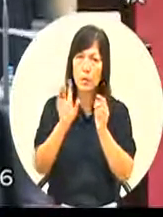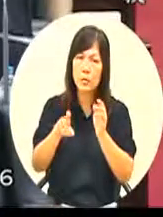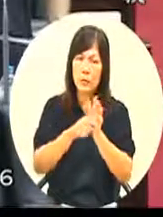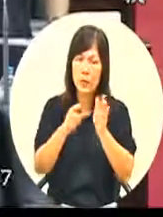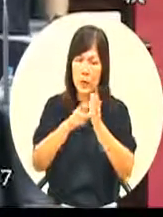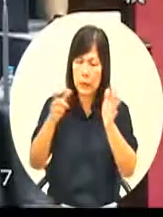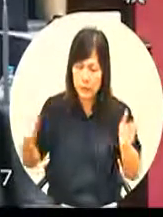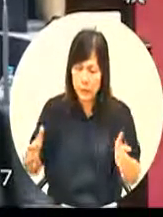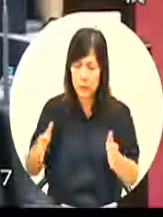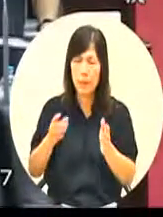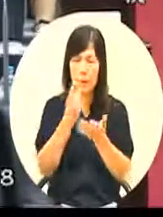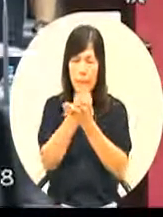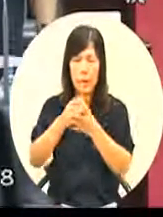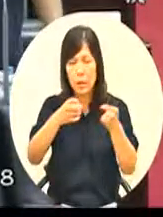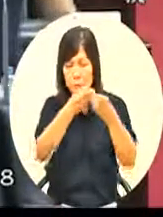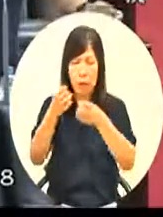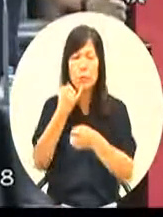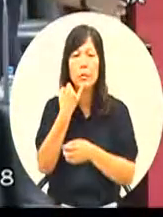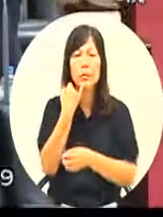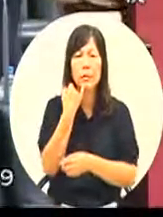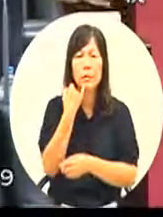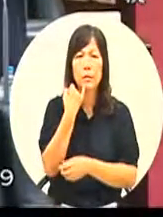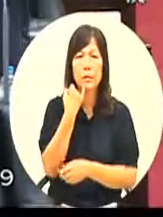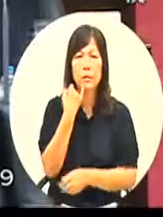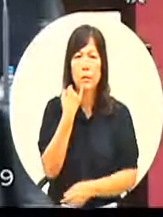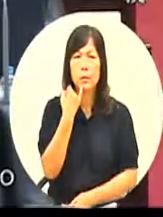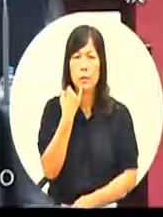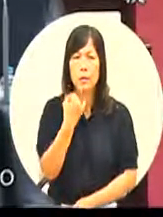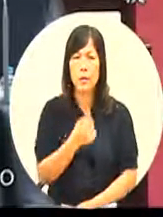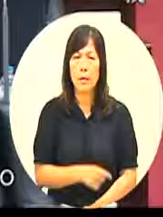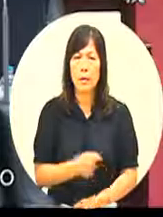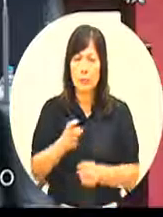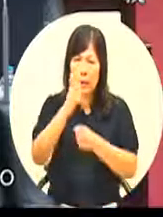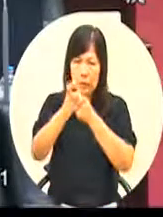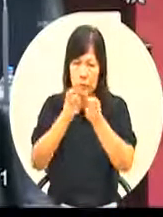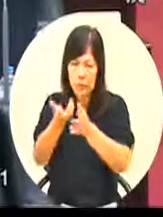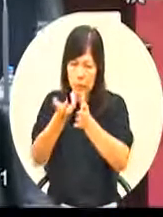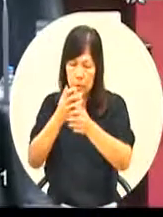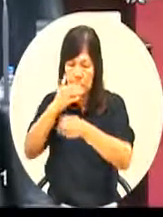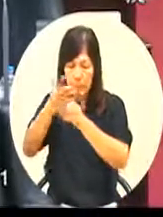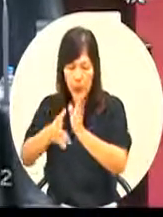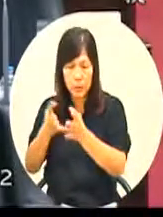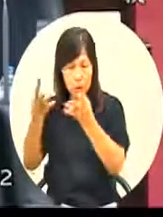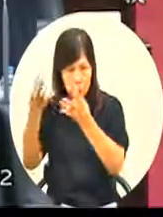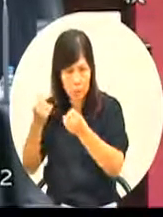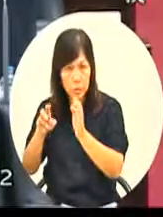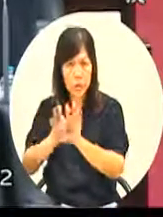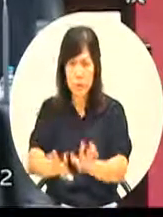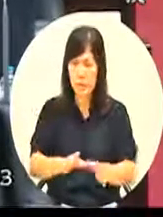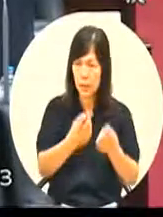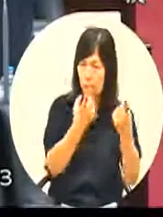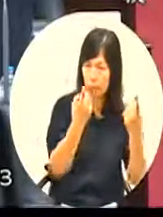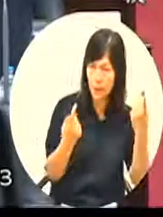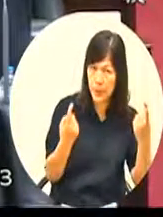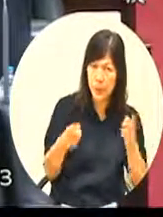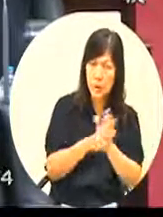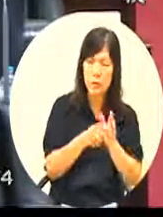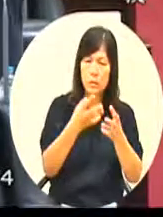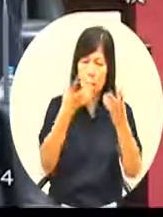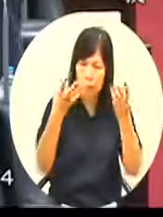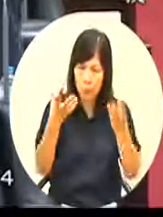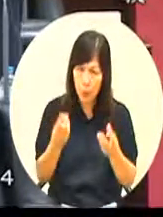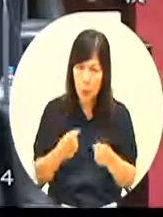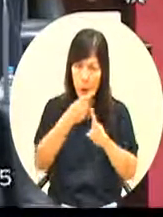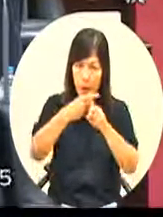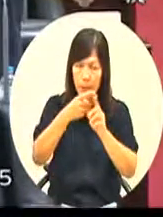间大家可以去讨论啦哈，就是说你要用10年前的班级数跟现在的班级数来比较的话，少了一半的这些学校，你